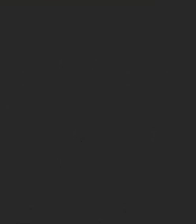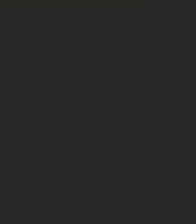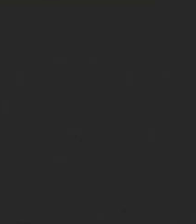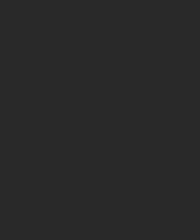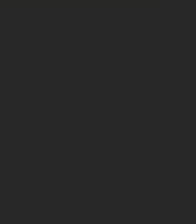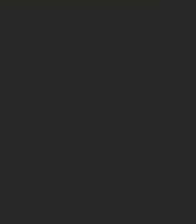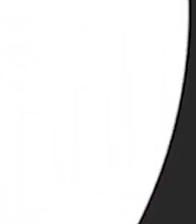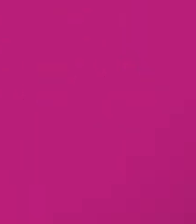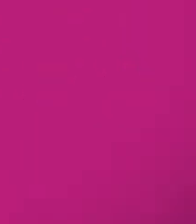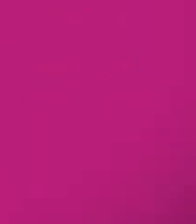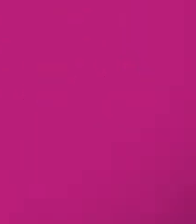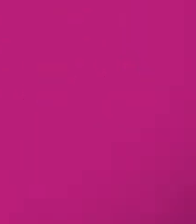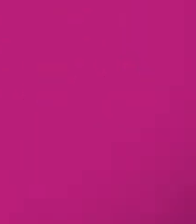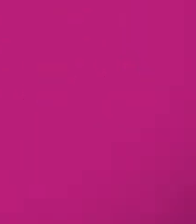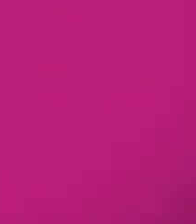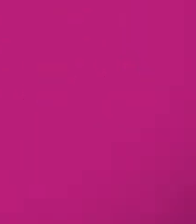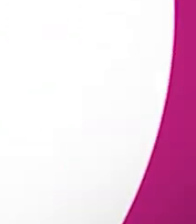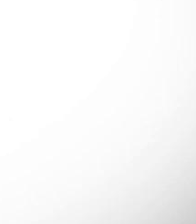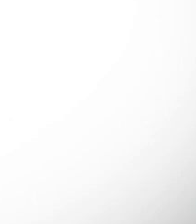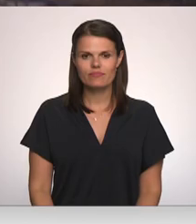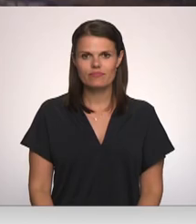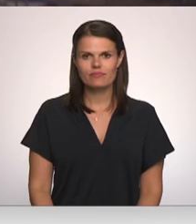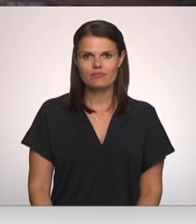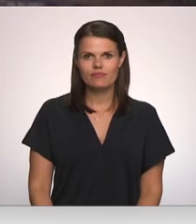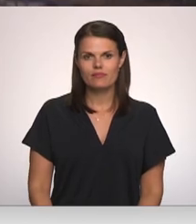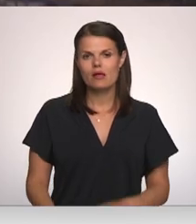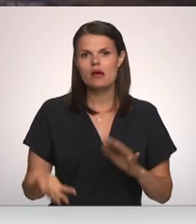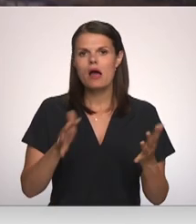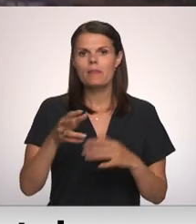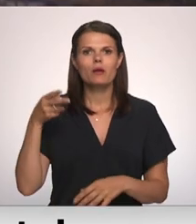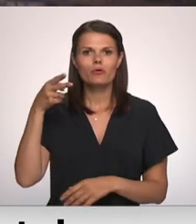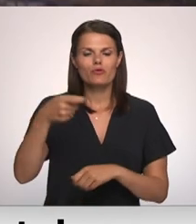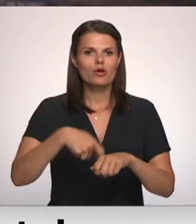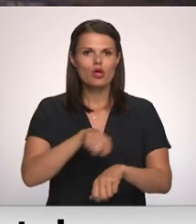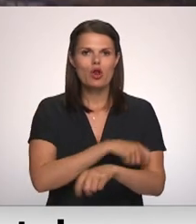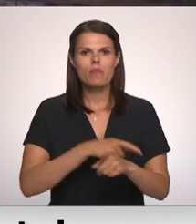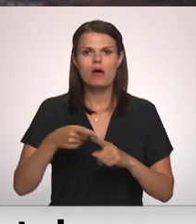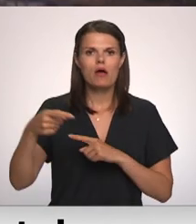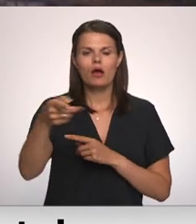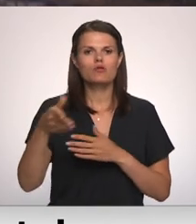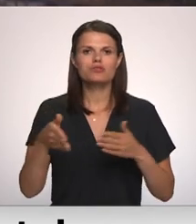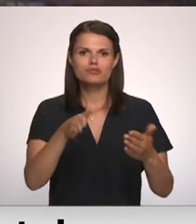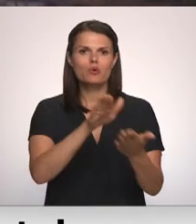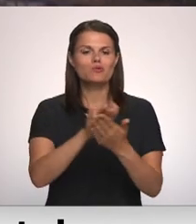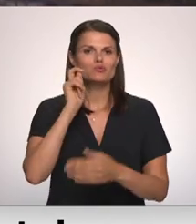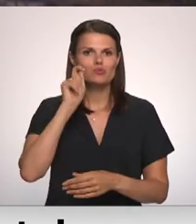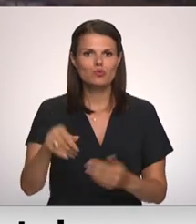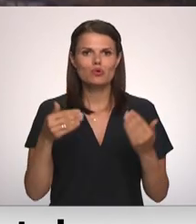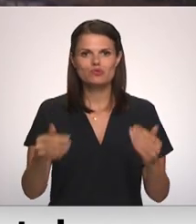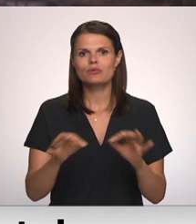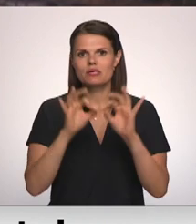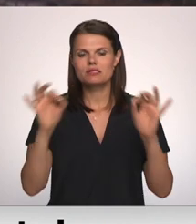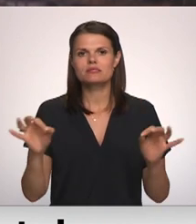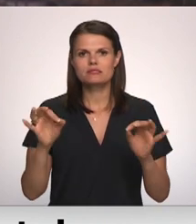Re! Viss ēters ir te! Ap 2000 km garo ceļu uz Ukrainu šodien sāka mērot